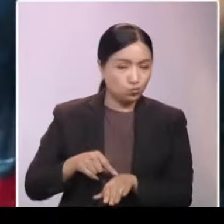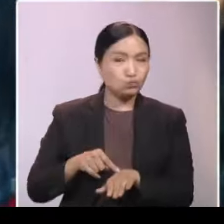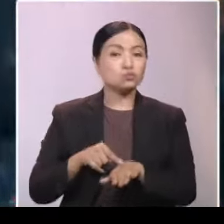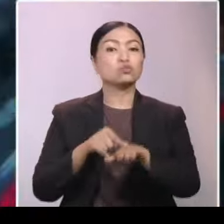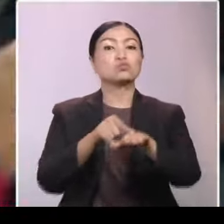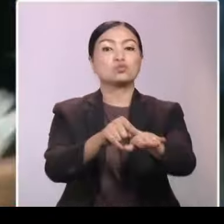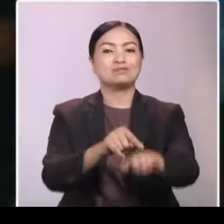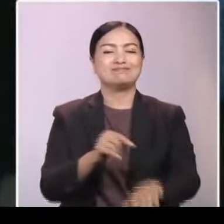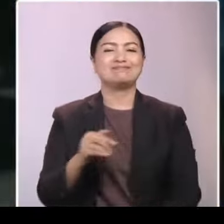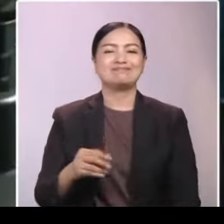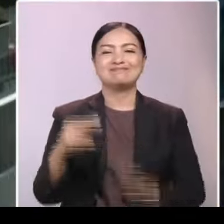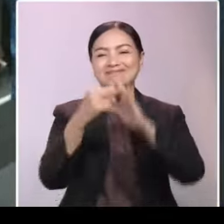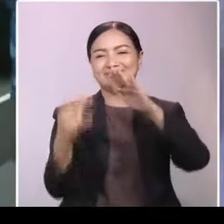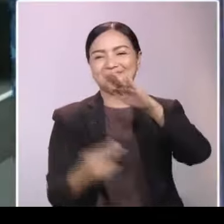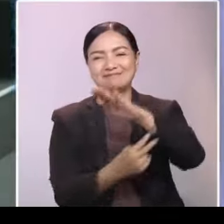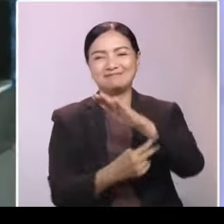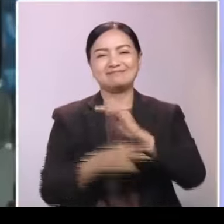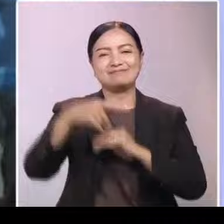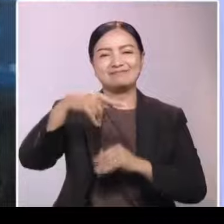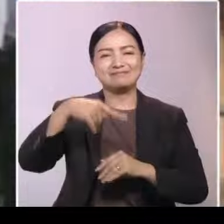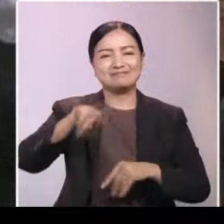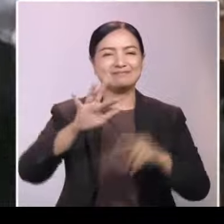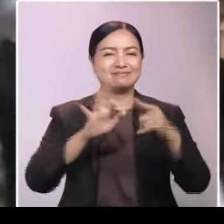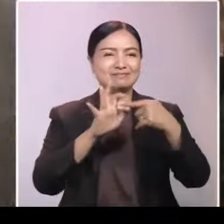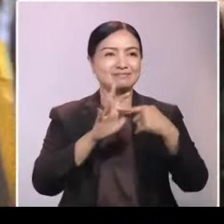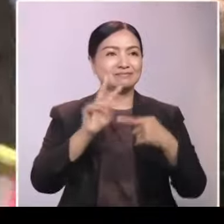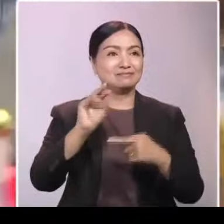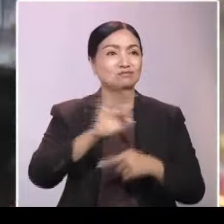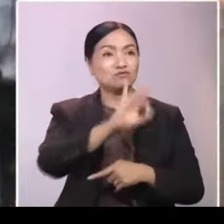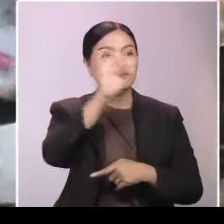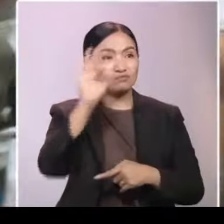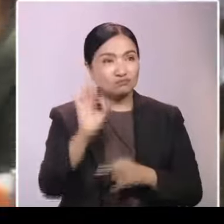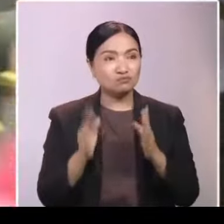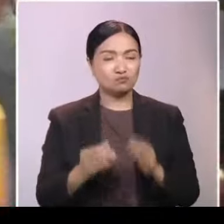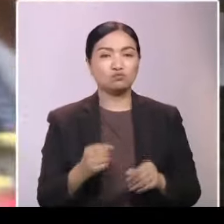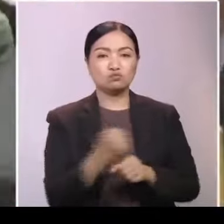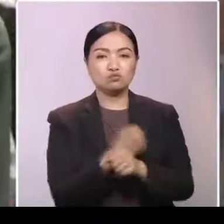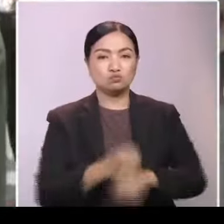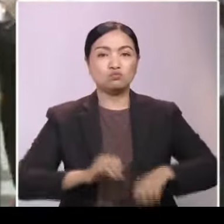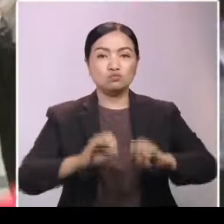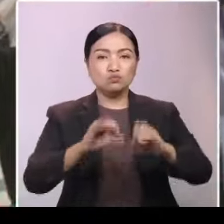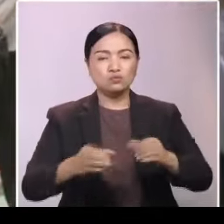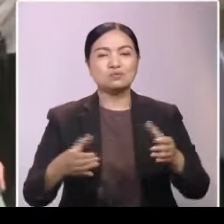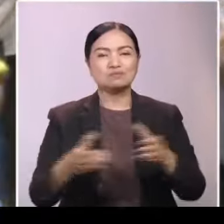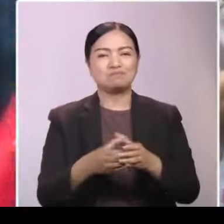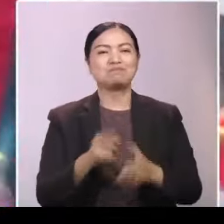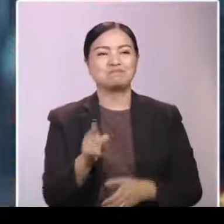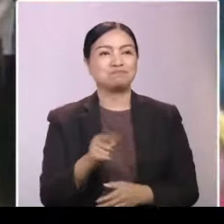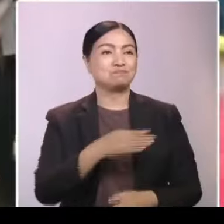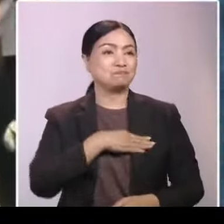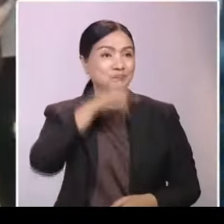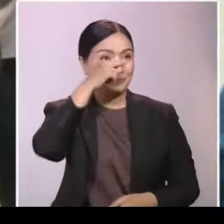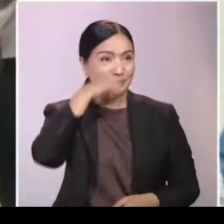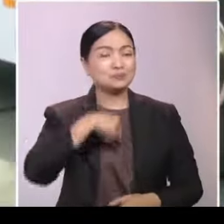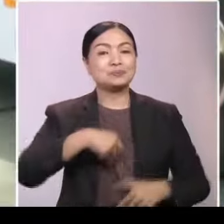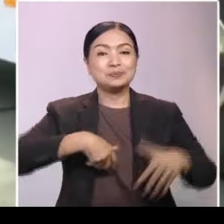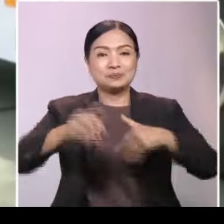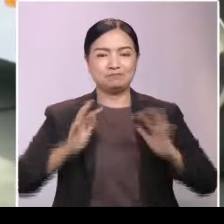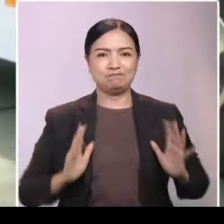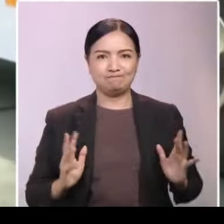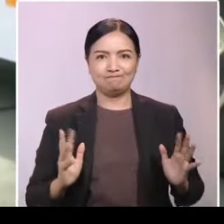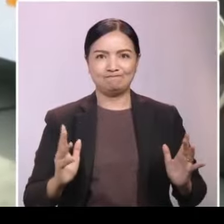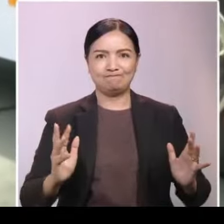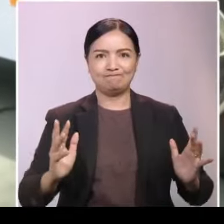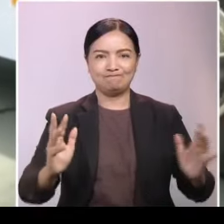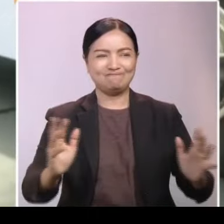านฟ้านะครับนี่มีคุณชัดชัยเชนนะครับแล้วก็ชนาธิปซ้อนขำนะครับผู้ฝึกสอนของเทควันโดทีมชาติไทยนะครับก็มีประชาชนนั้นร่วมยิน